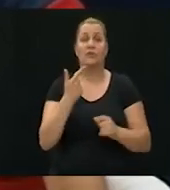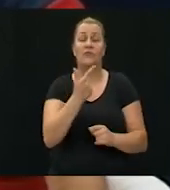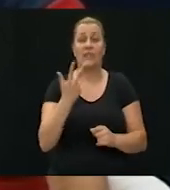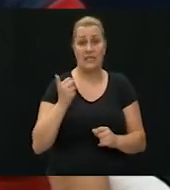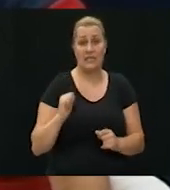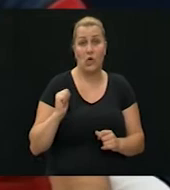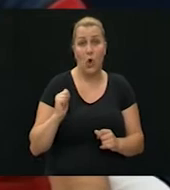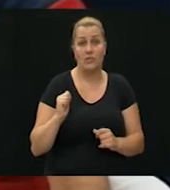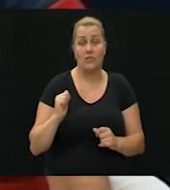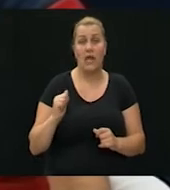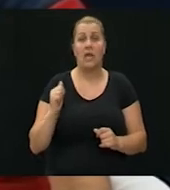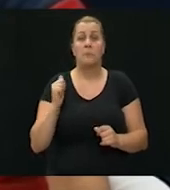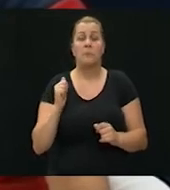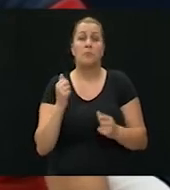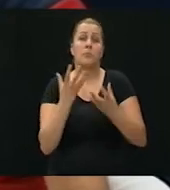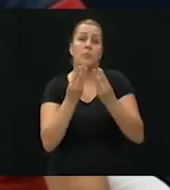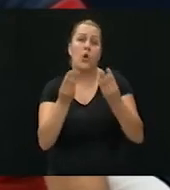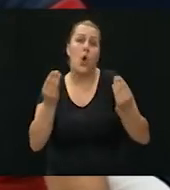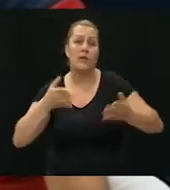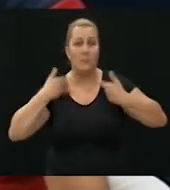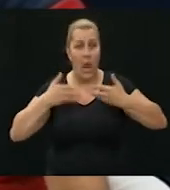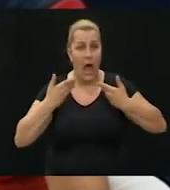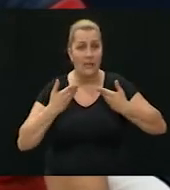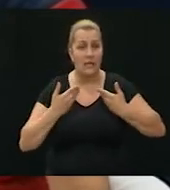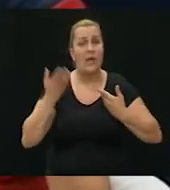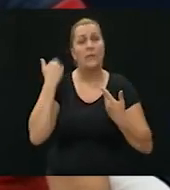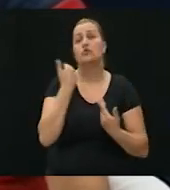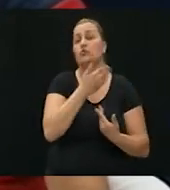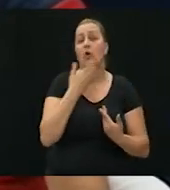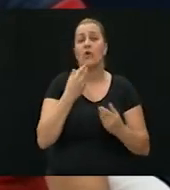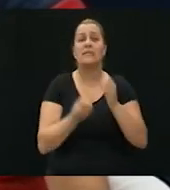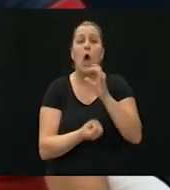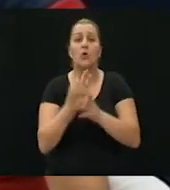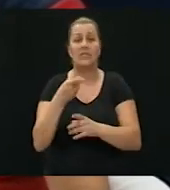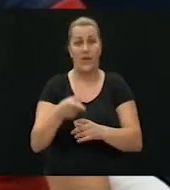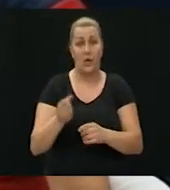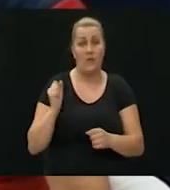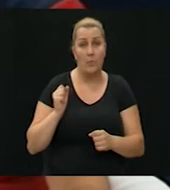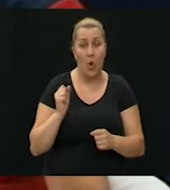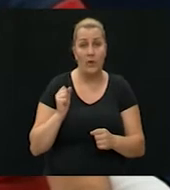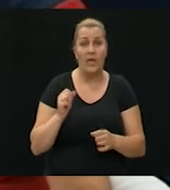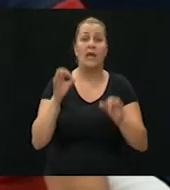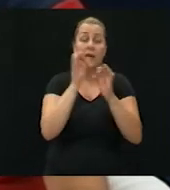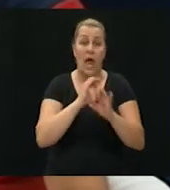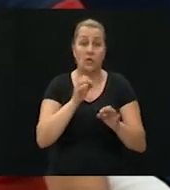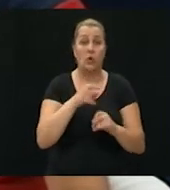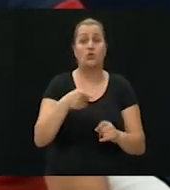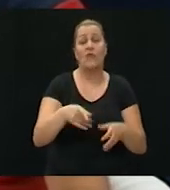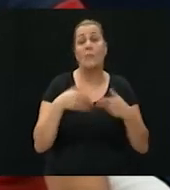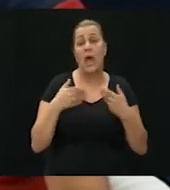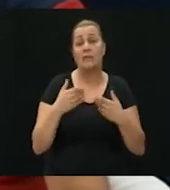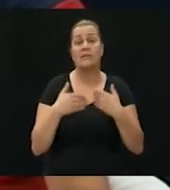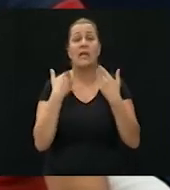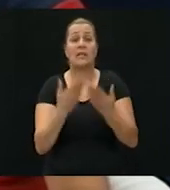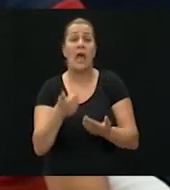23. obljetnicu. Rekli smo da je brojna mladost Imotskog kraja bila je dostatna za osnivanje bojne. Nažalost, ta mladost dala je prvu